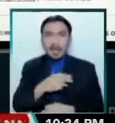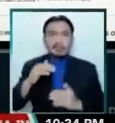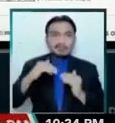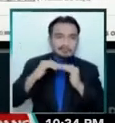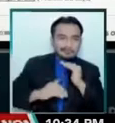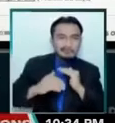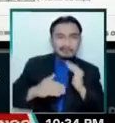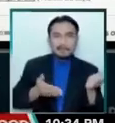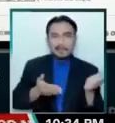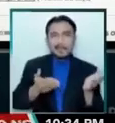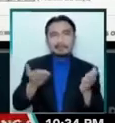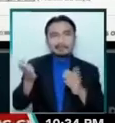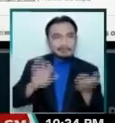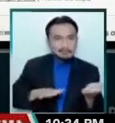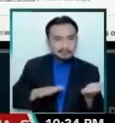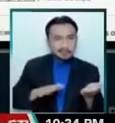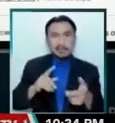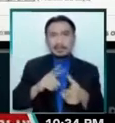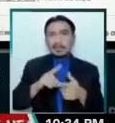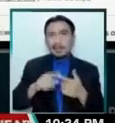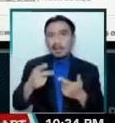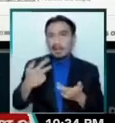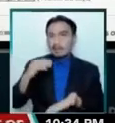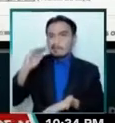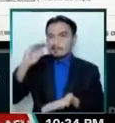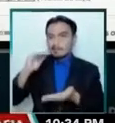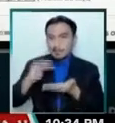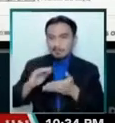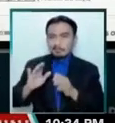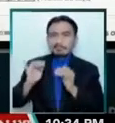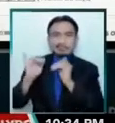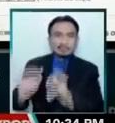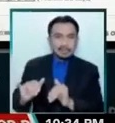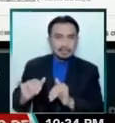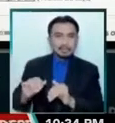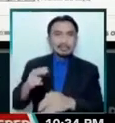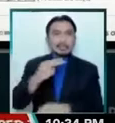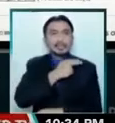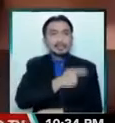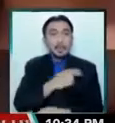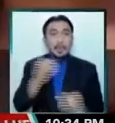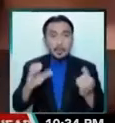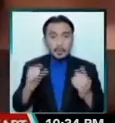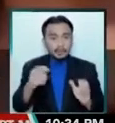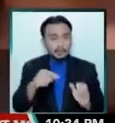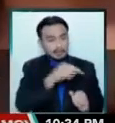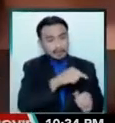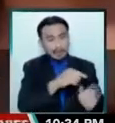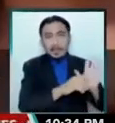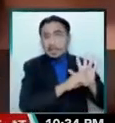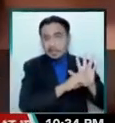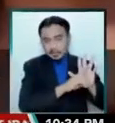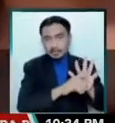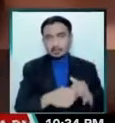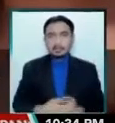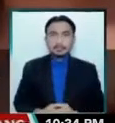na. At mas bawas ang tagal sa ospital kung kukumpara ito sa Delta variant. Ngayong araw lamang,